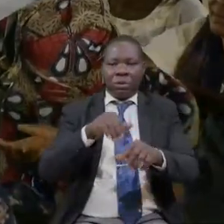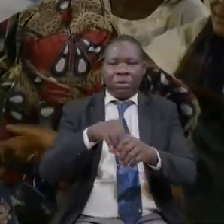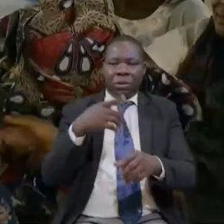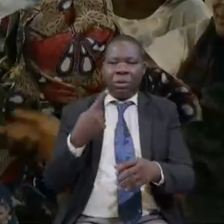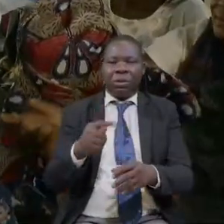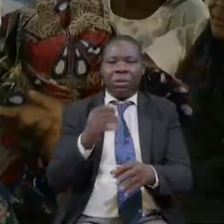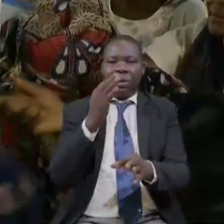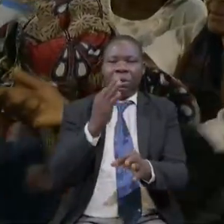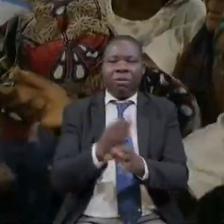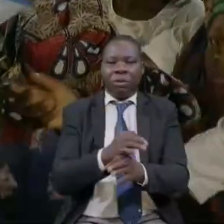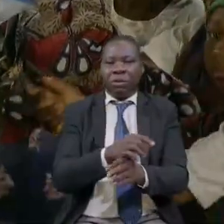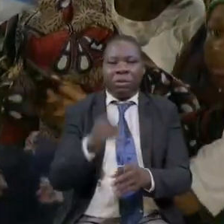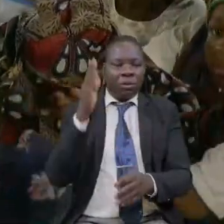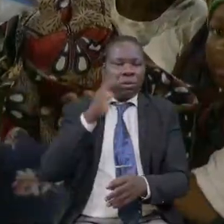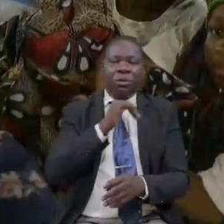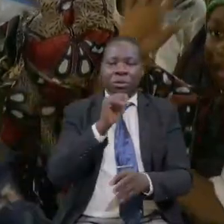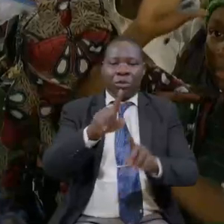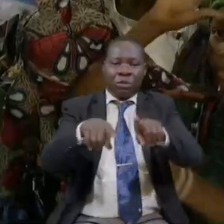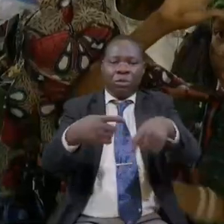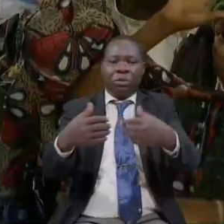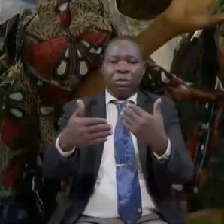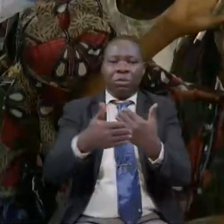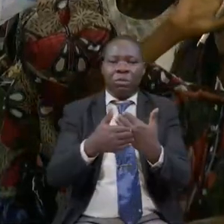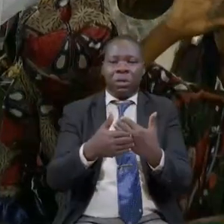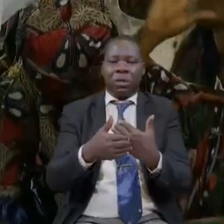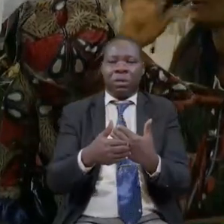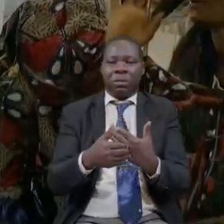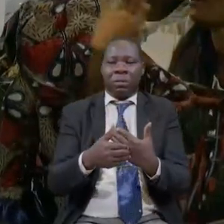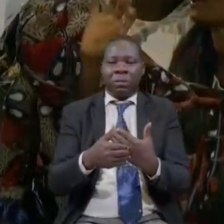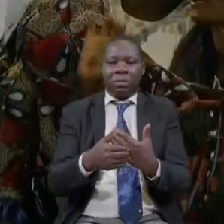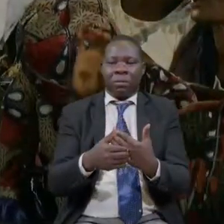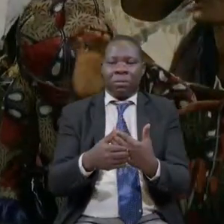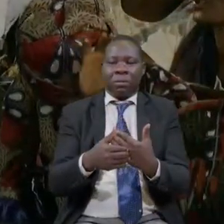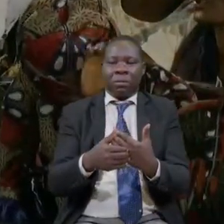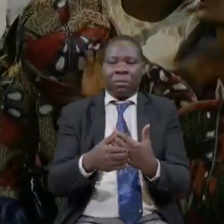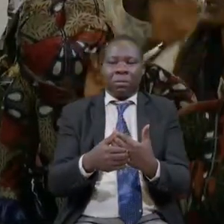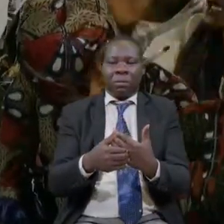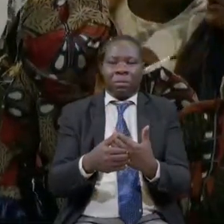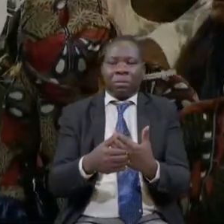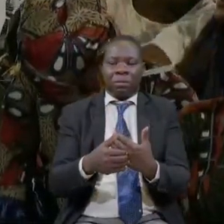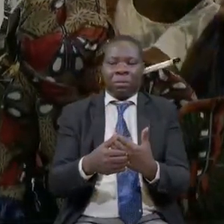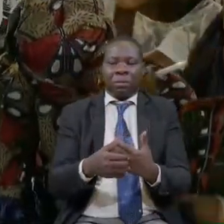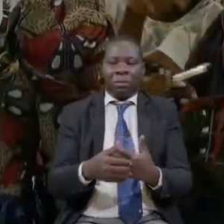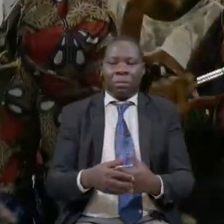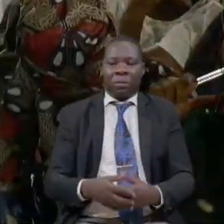bénéfique. Vous allez continuer dans la foi, vous n'allez pas rétrograder.